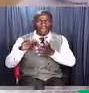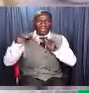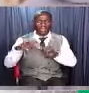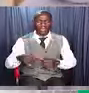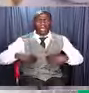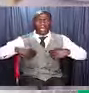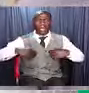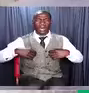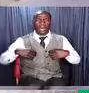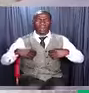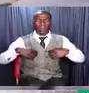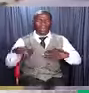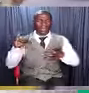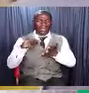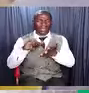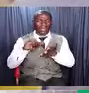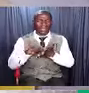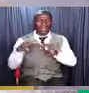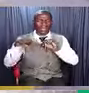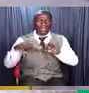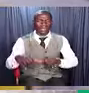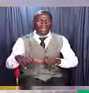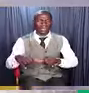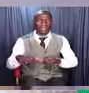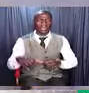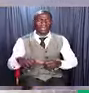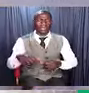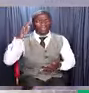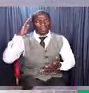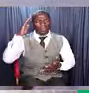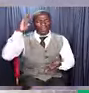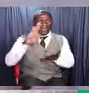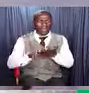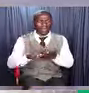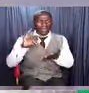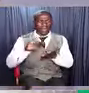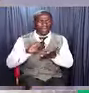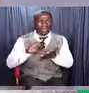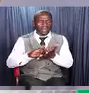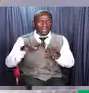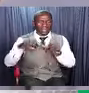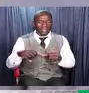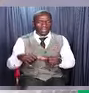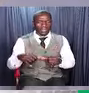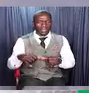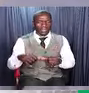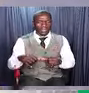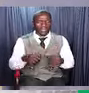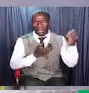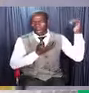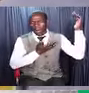Hatuwezi wenyewe Bwana Yesu bila wewe. Asante Baba na kushukuru. Ni asante Baba,